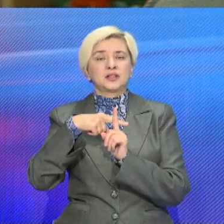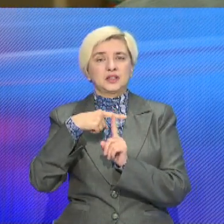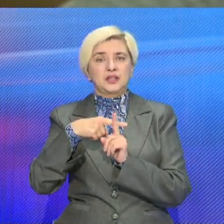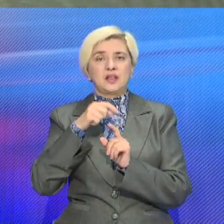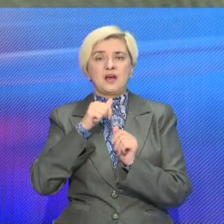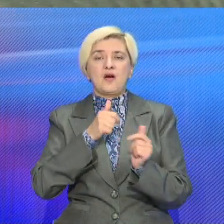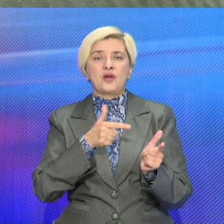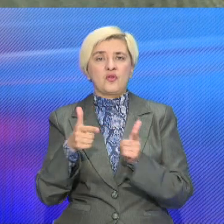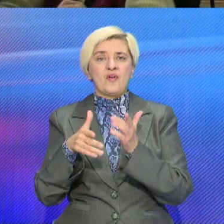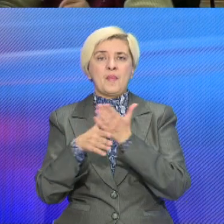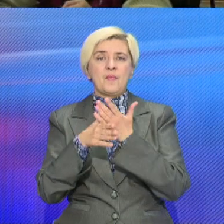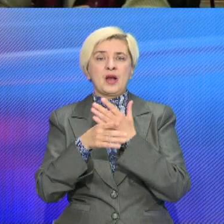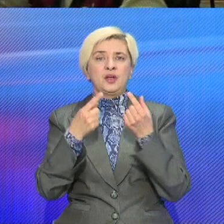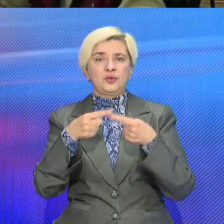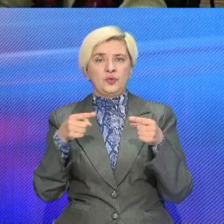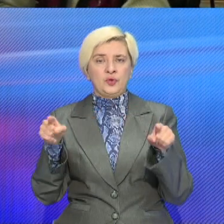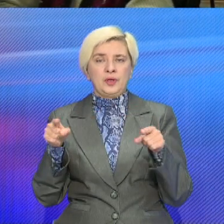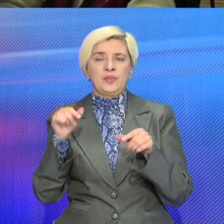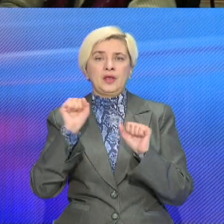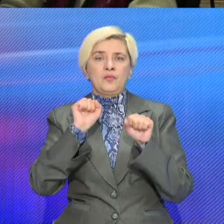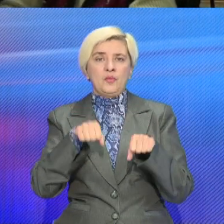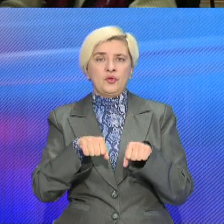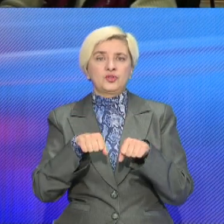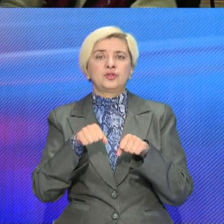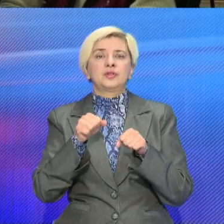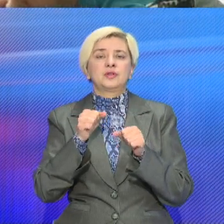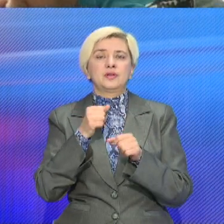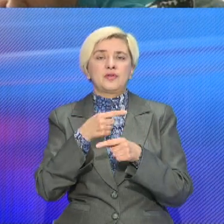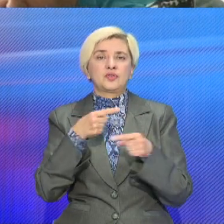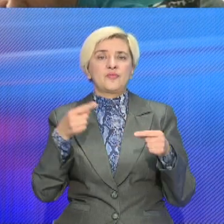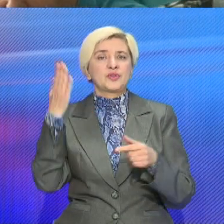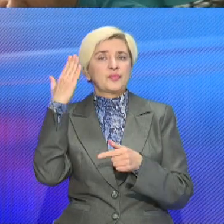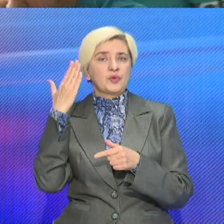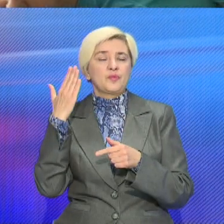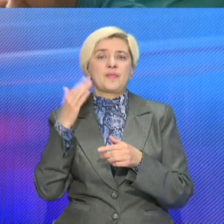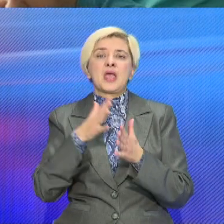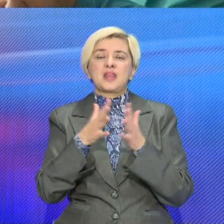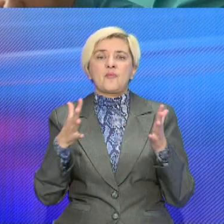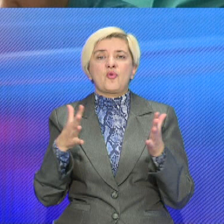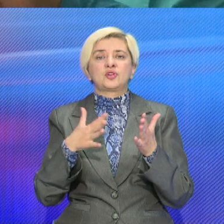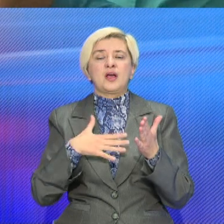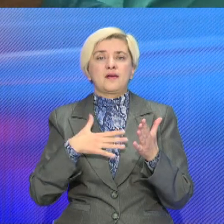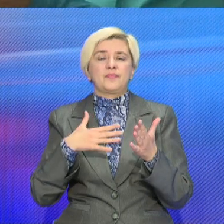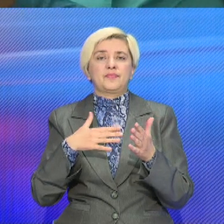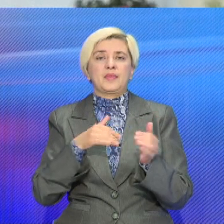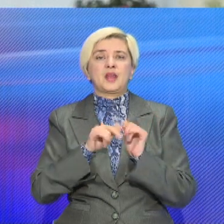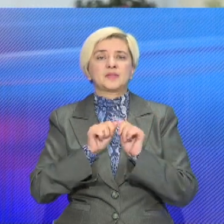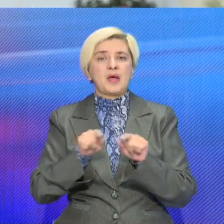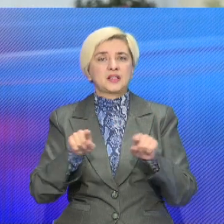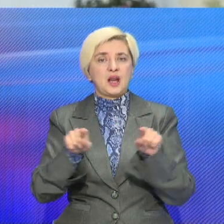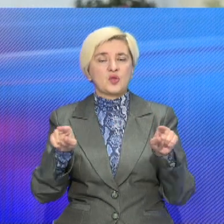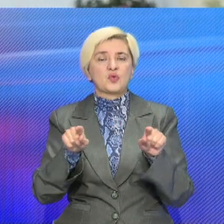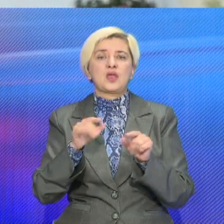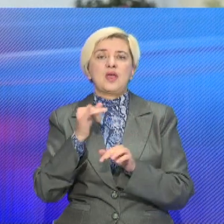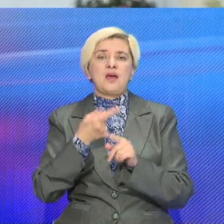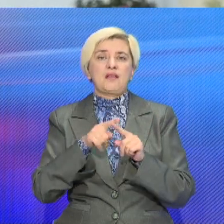дапамагаць іншым. Прычым дае магчымасць рабіць гэта рознымі спосабамі. Найбольш распаўсюджаныя ахвяраванні і ўдзел у розных акцыях. Помощь,